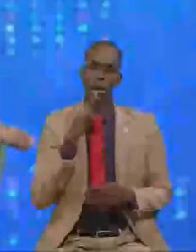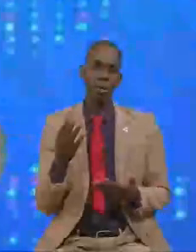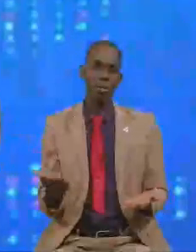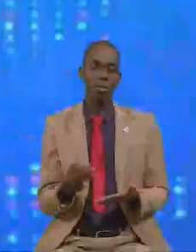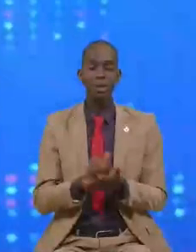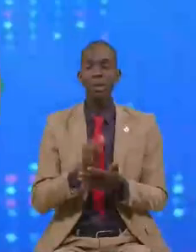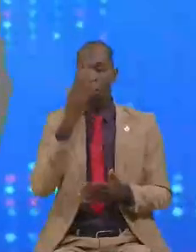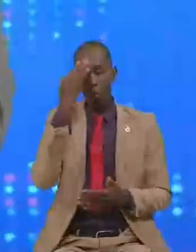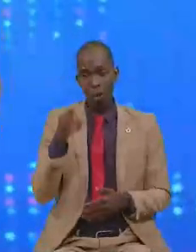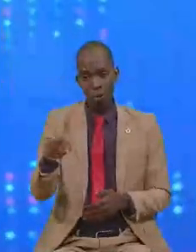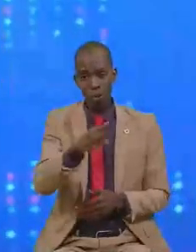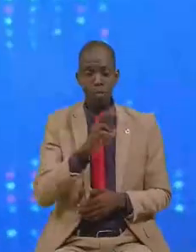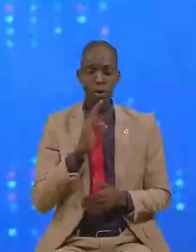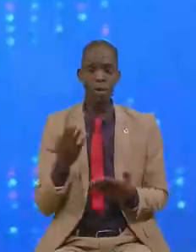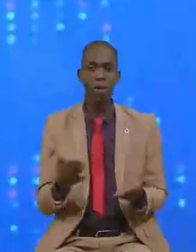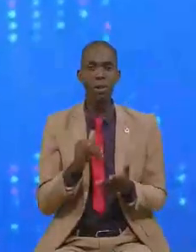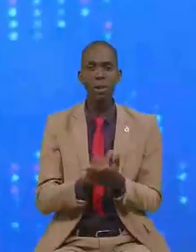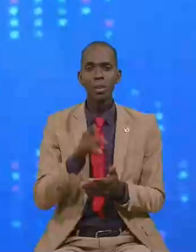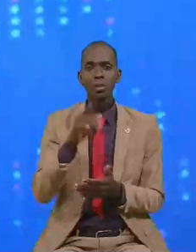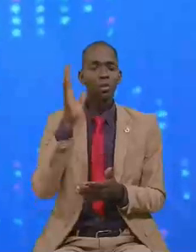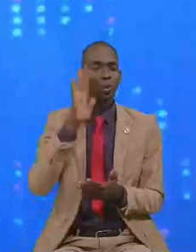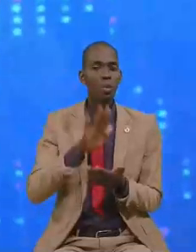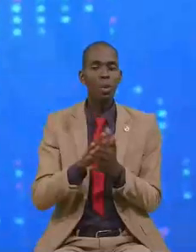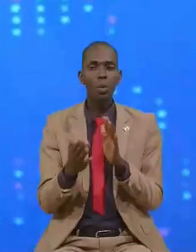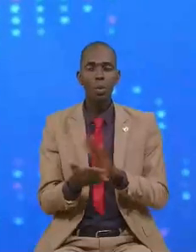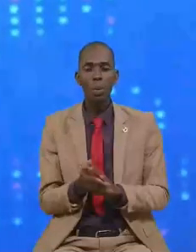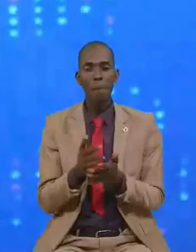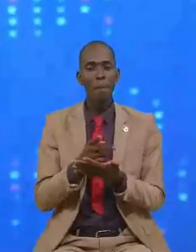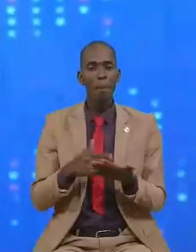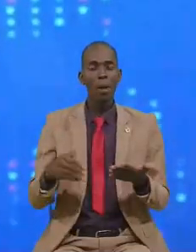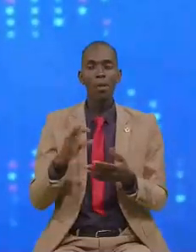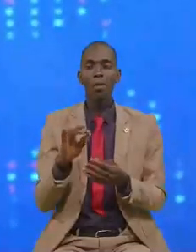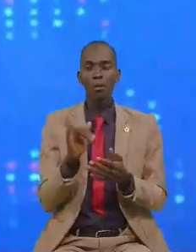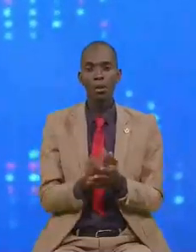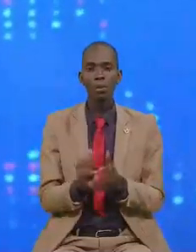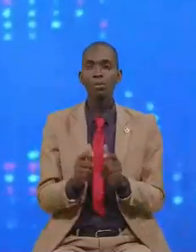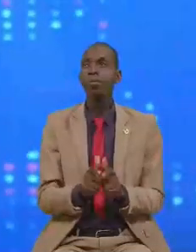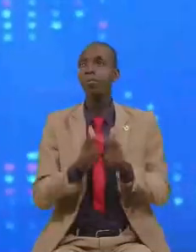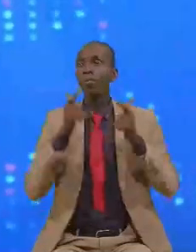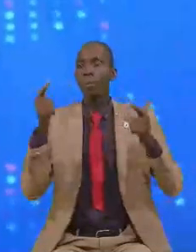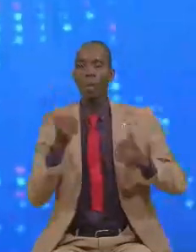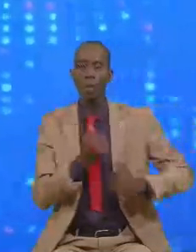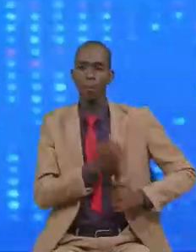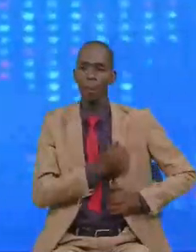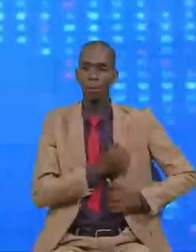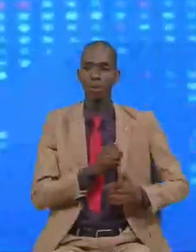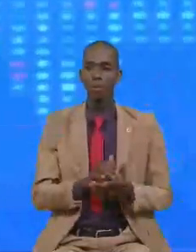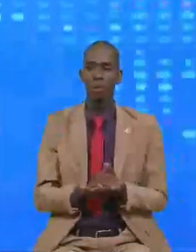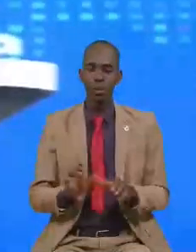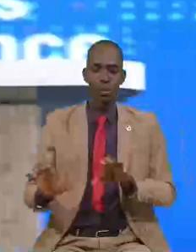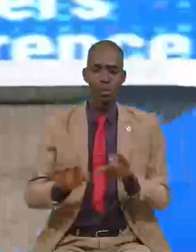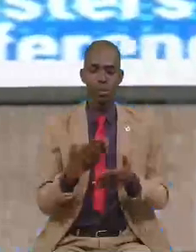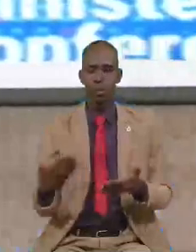là. Pourquoi tu fasse partie de cette grande armée en faisant